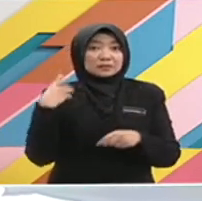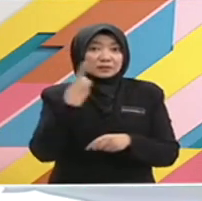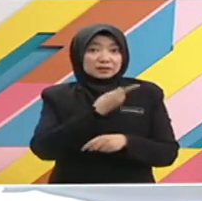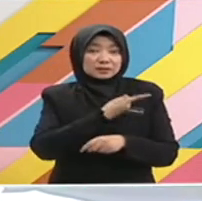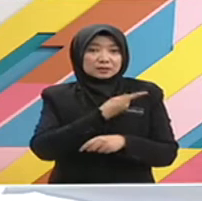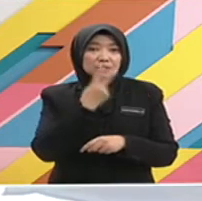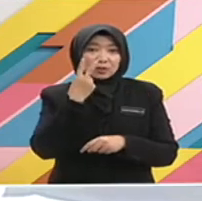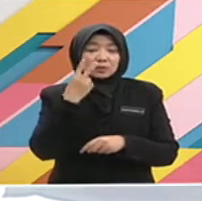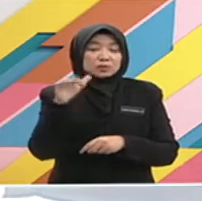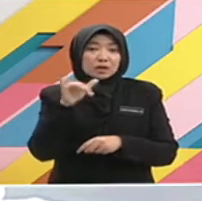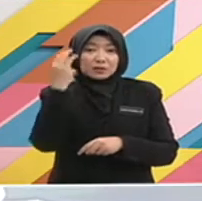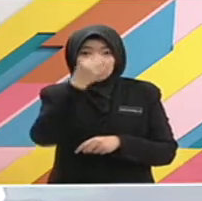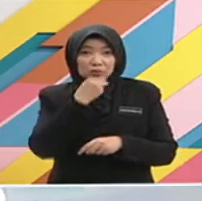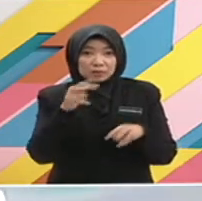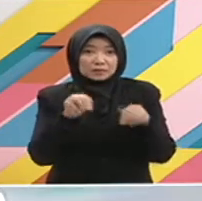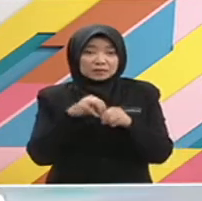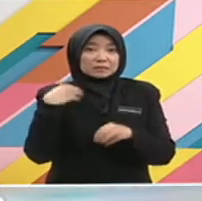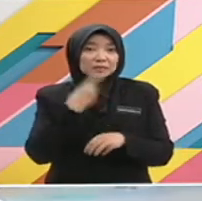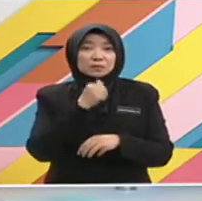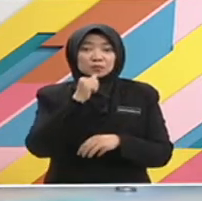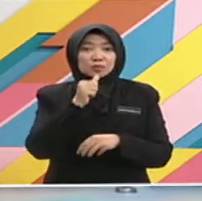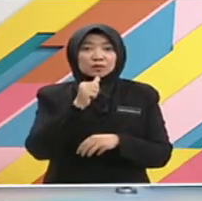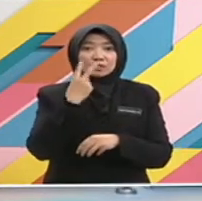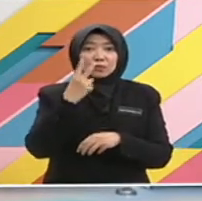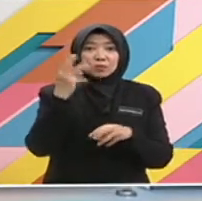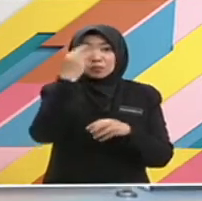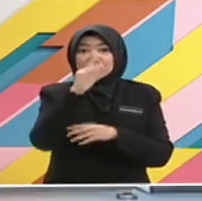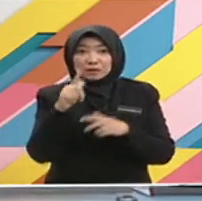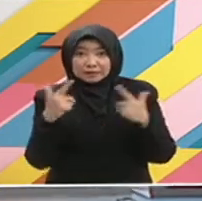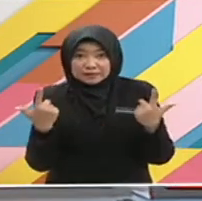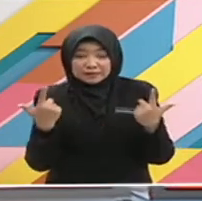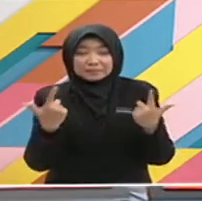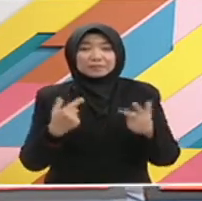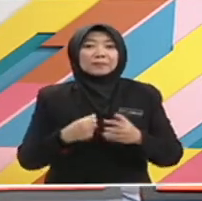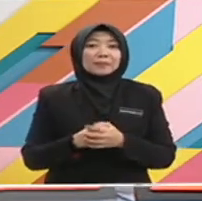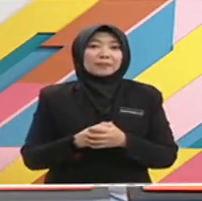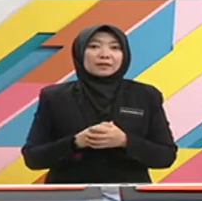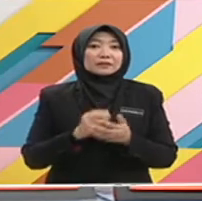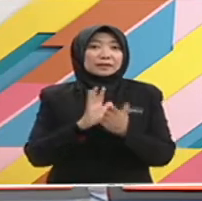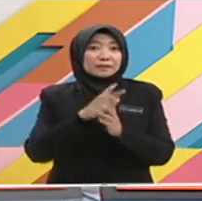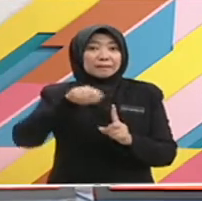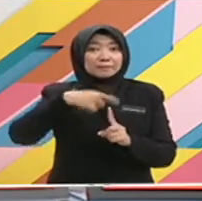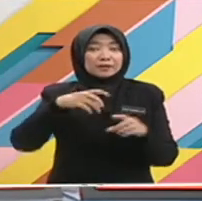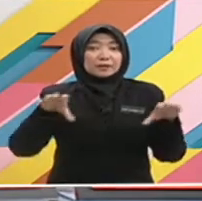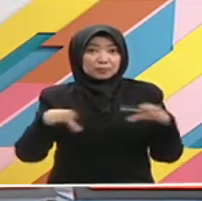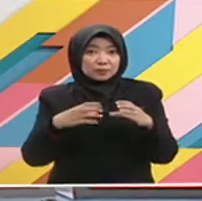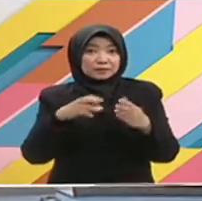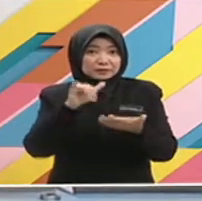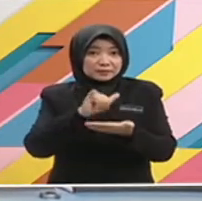apa, dah dapat kasut baru. Sebab saya Mira saja. Saya sebut Mira saja. Tak apa. Saya yakin Mira di rumah sedang seimbang tu.